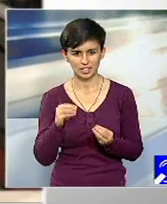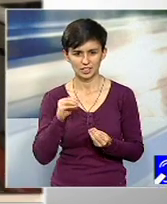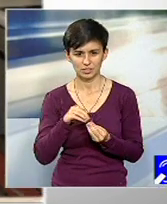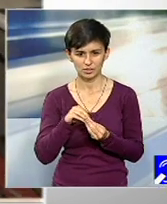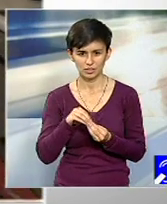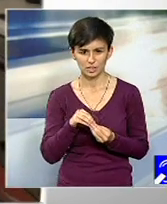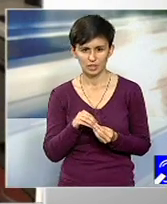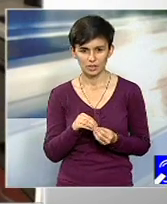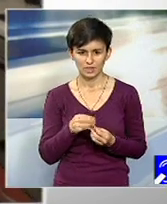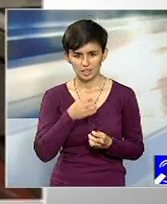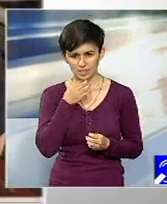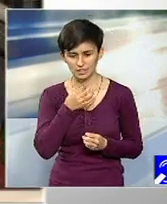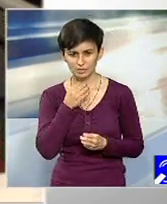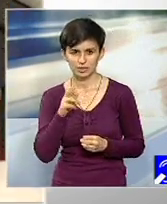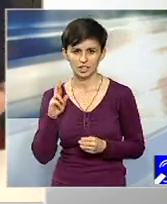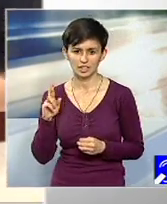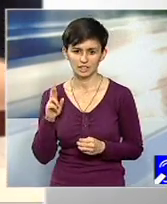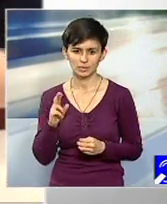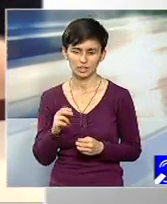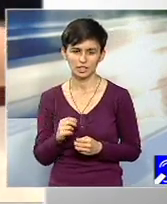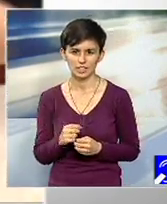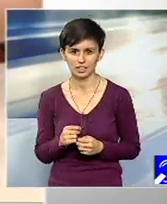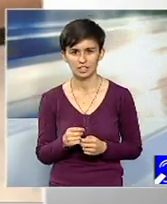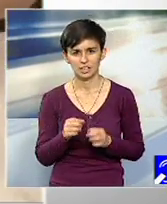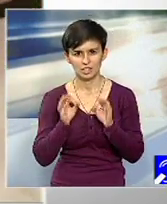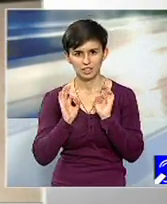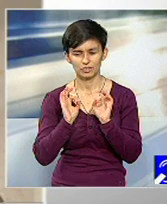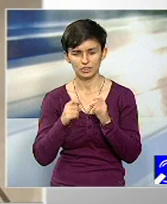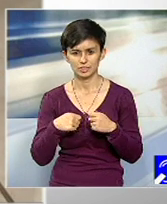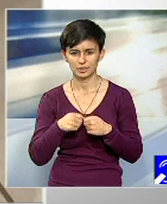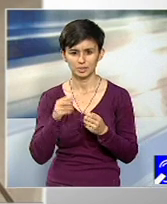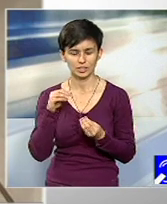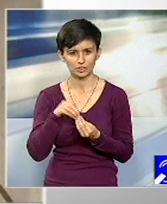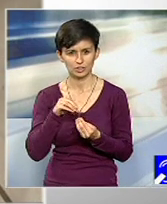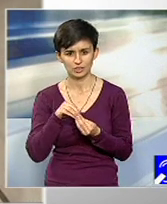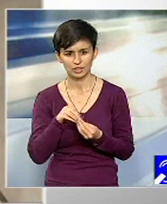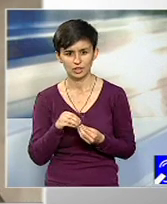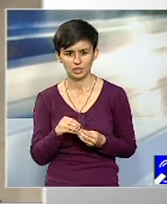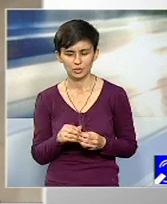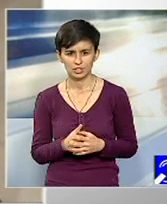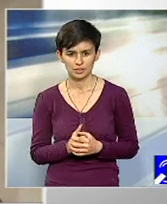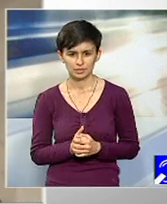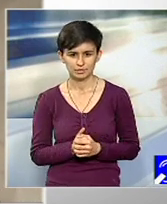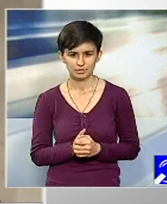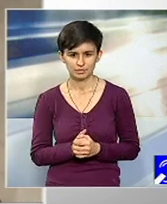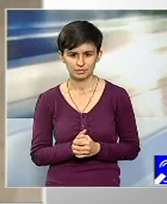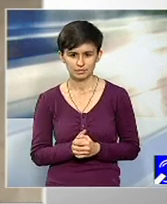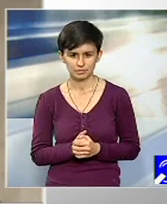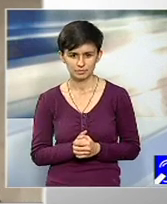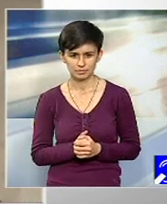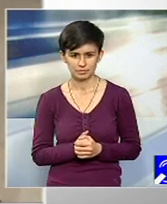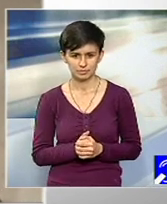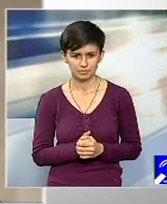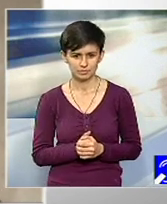Raluca puțin mai devreme că le punem între și arbuș și călbenuș pur și simplu le dăm drumul